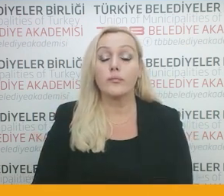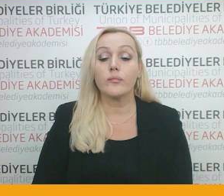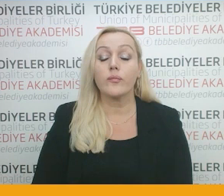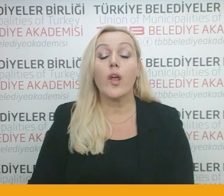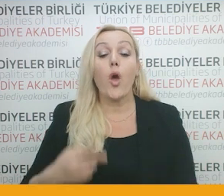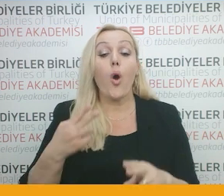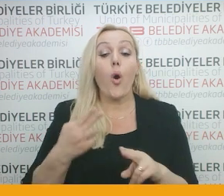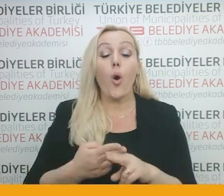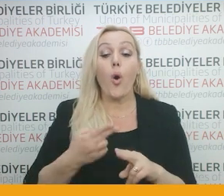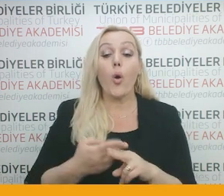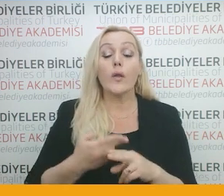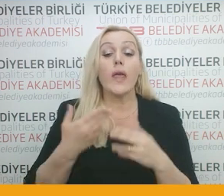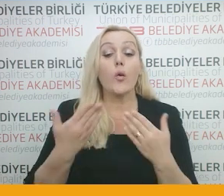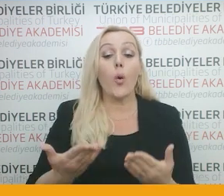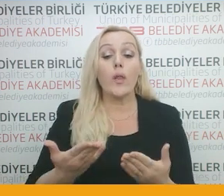Örnek,